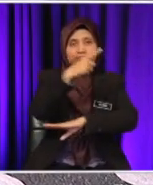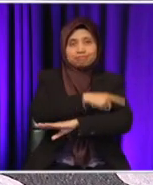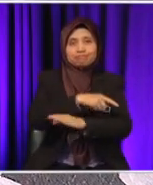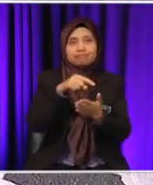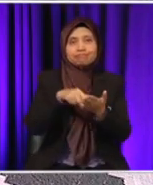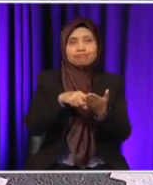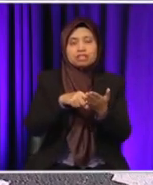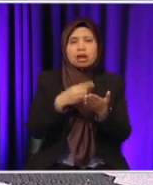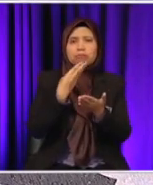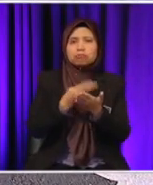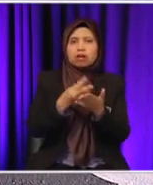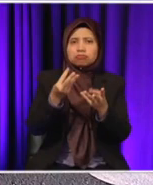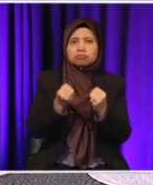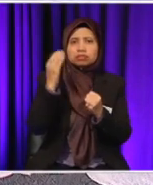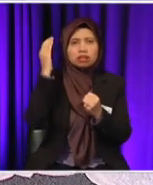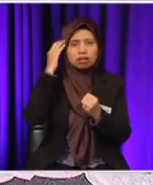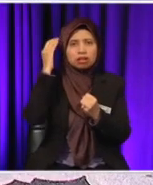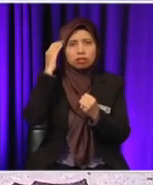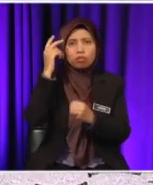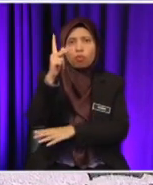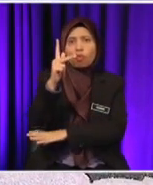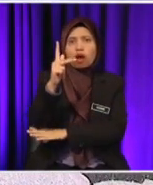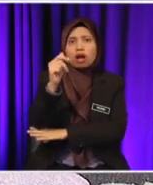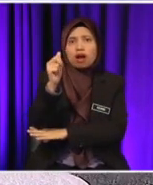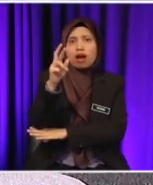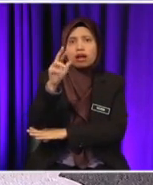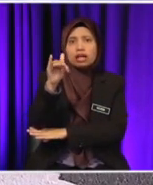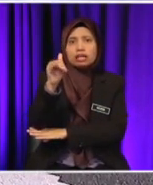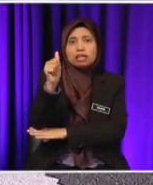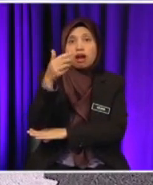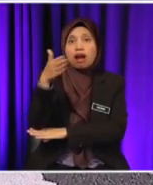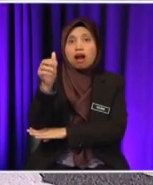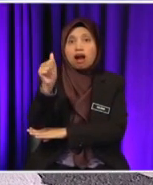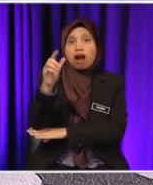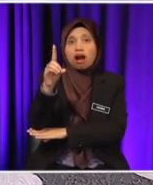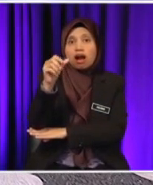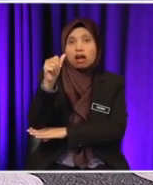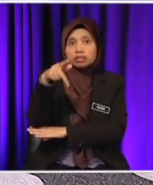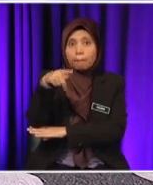baik tidak tahu apa yang menarik tentang karya adaptasi ini job kita gunakan bersama